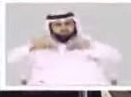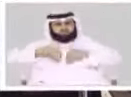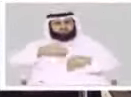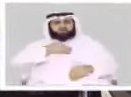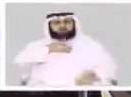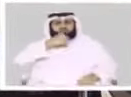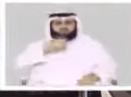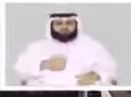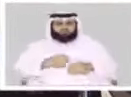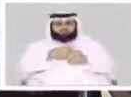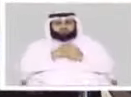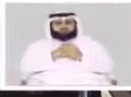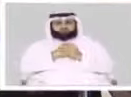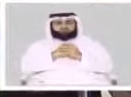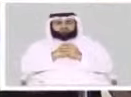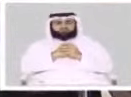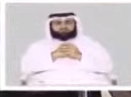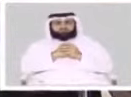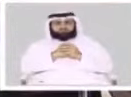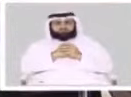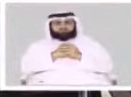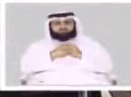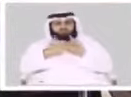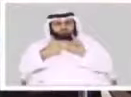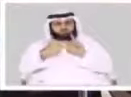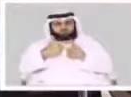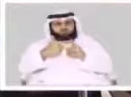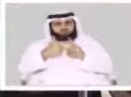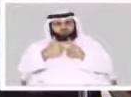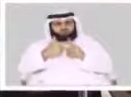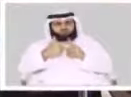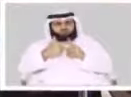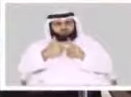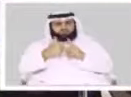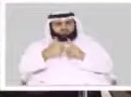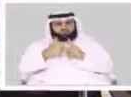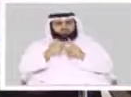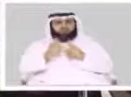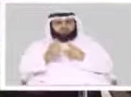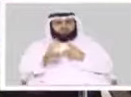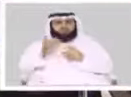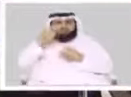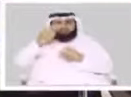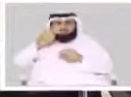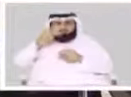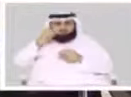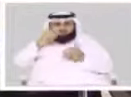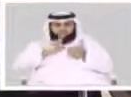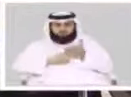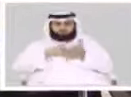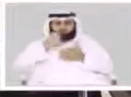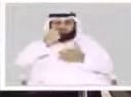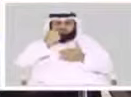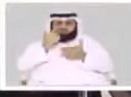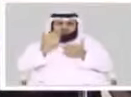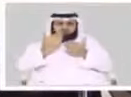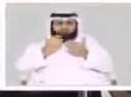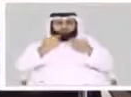إيمانا، ولأجل أن يزدادوا يقينا برسالة عيسى وأنه من الله عز وجل.